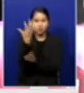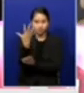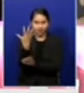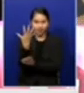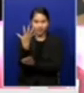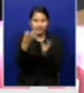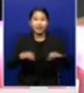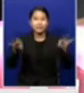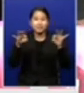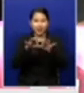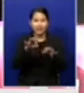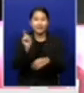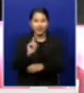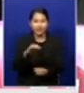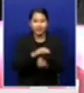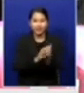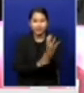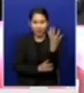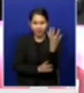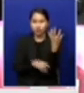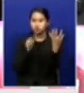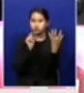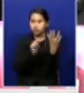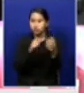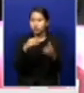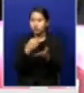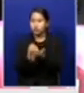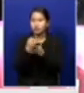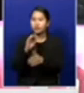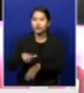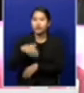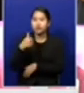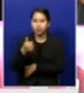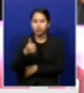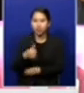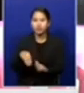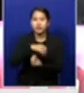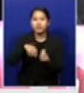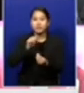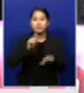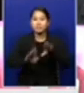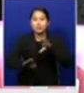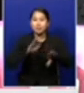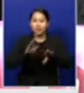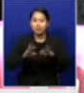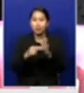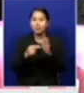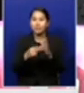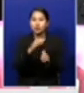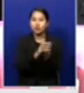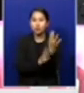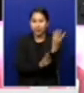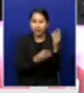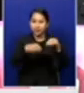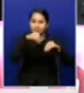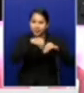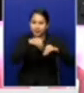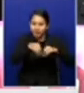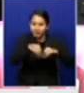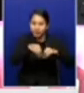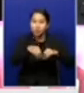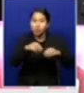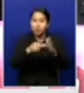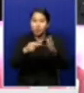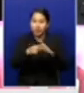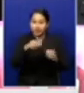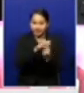คัญในรายละเอียดและหลักการในการฟื้นฟูในครั้งนี้การฟื้นฟูเศรษฐกิจเปรียบเหมือนการปลูกและการดูแลต้นไม้ฮะรากต้องมีความแข็งแร